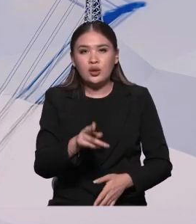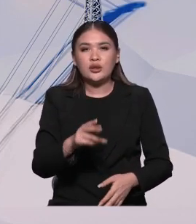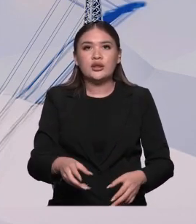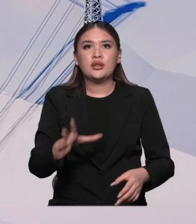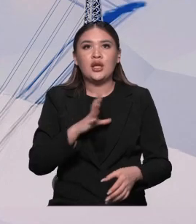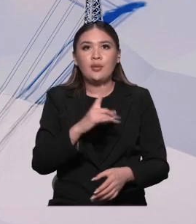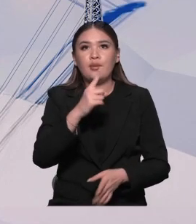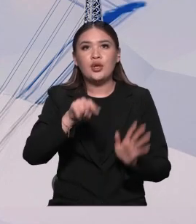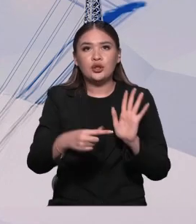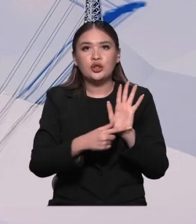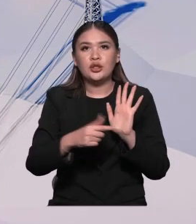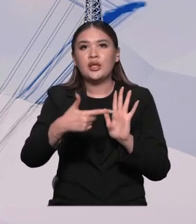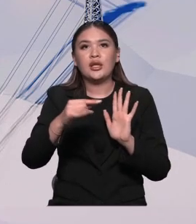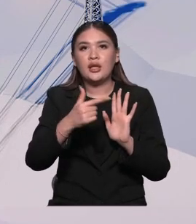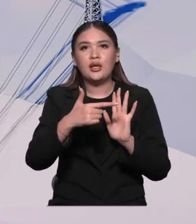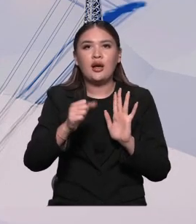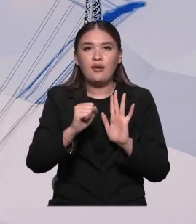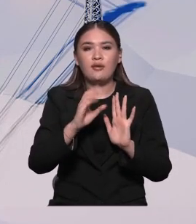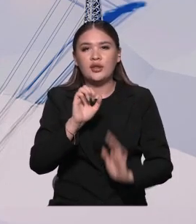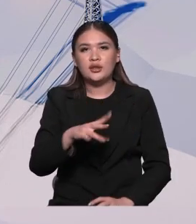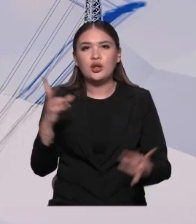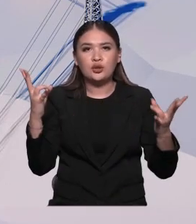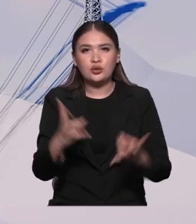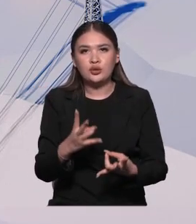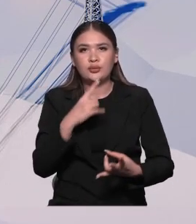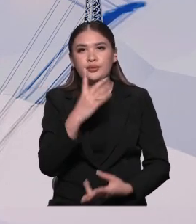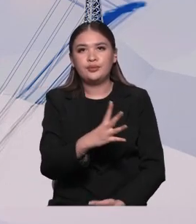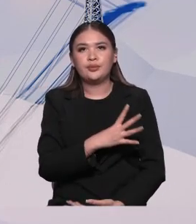сыйымдылығы 1,7 гигаватт болуы керек.